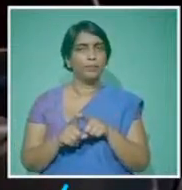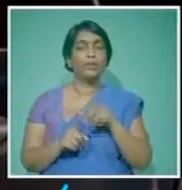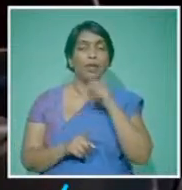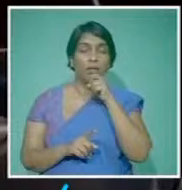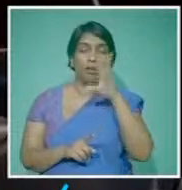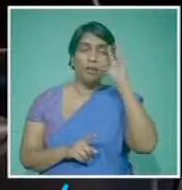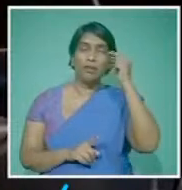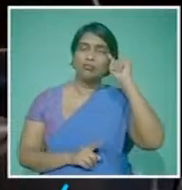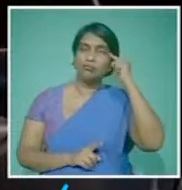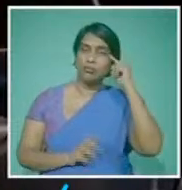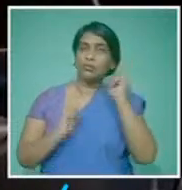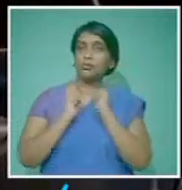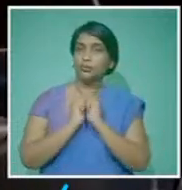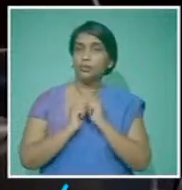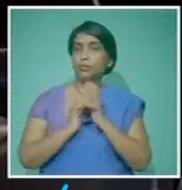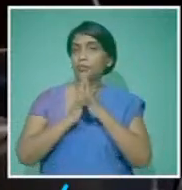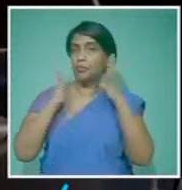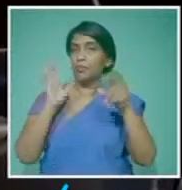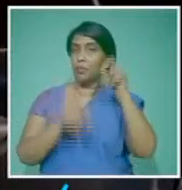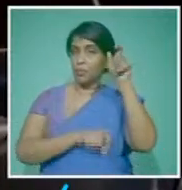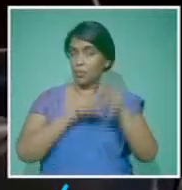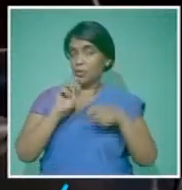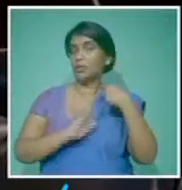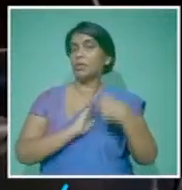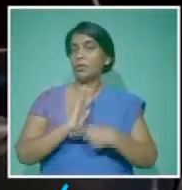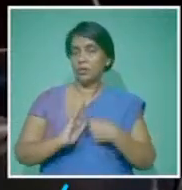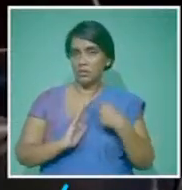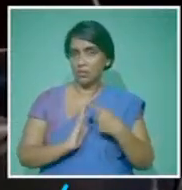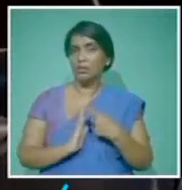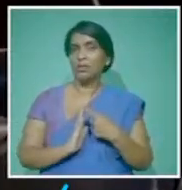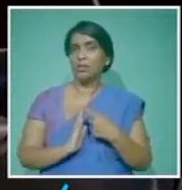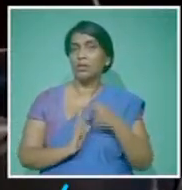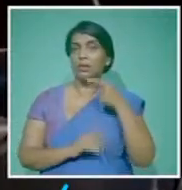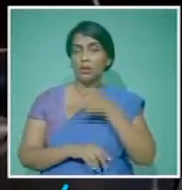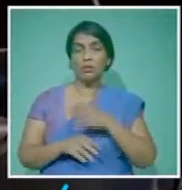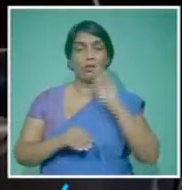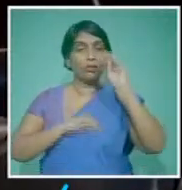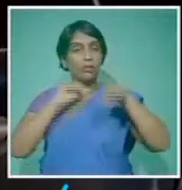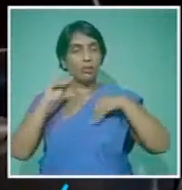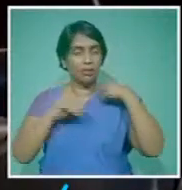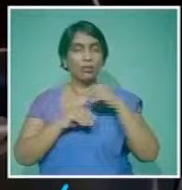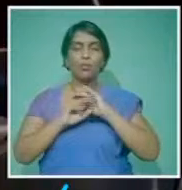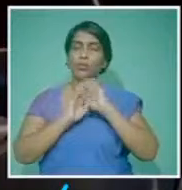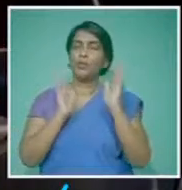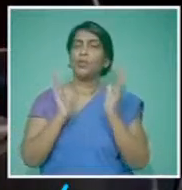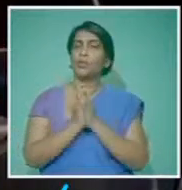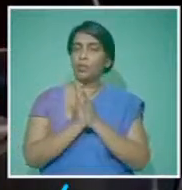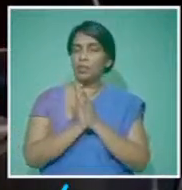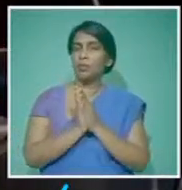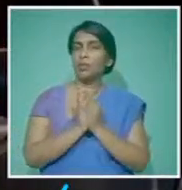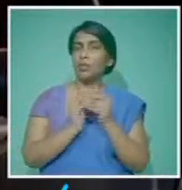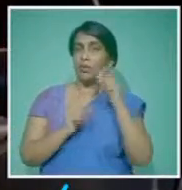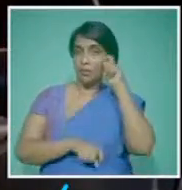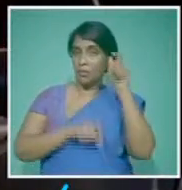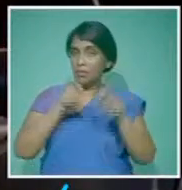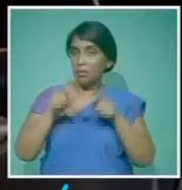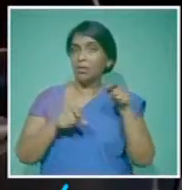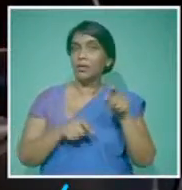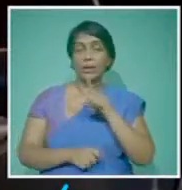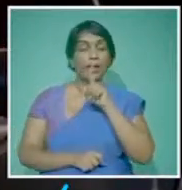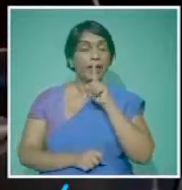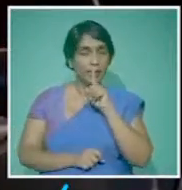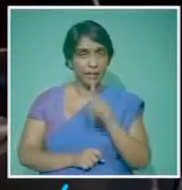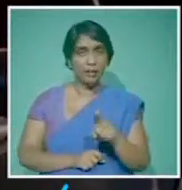දිවාරය කල්පනා කරන බහුතරයක් ඉන්න රටක මේ වරප්‍රසාද සියලු භුක්ති විඳින අය කියනවා